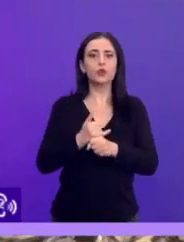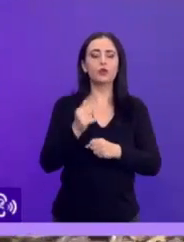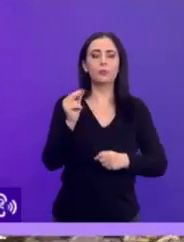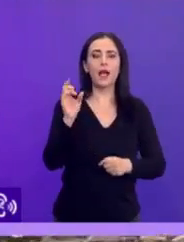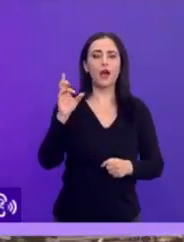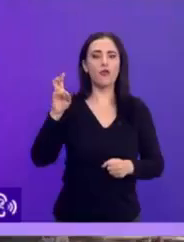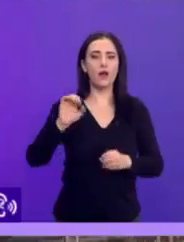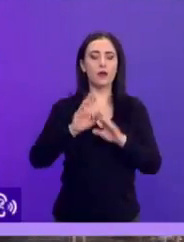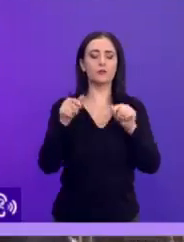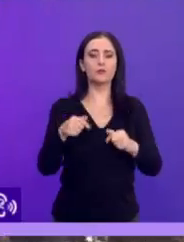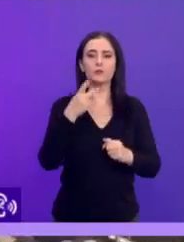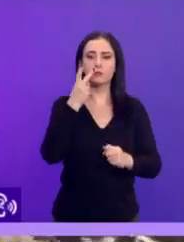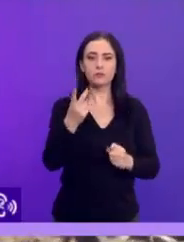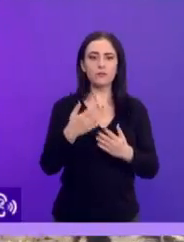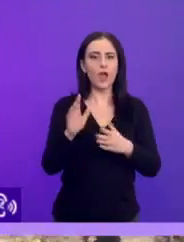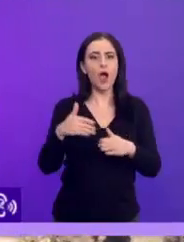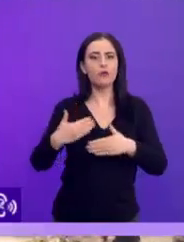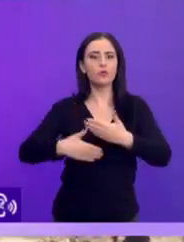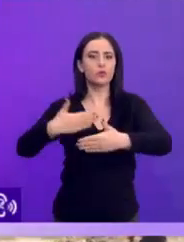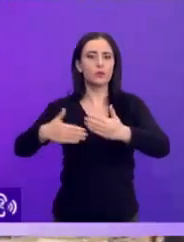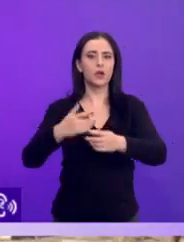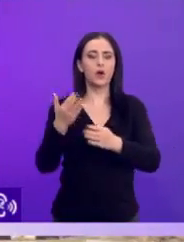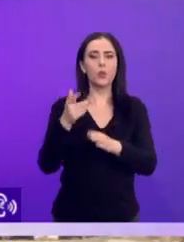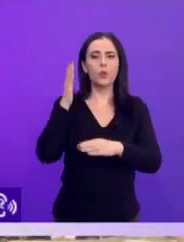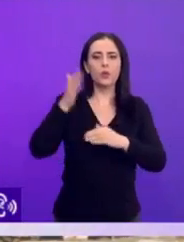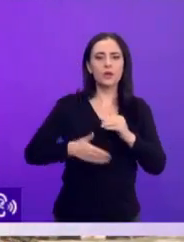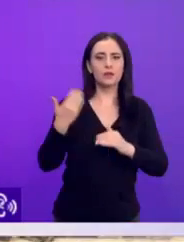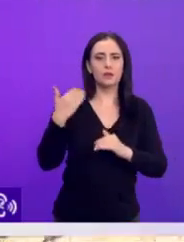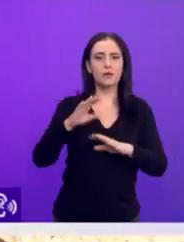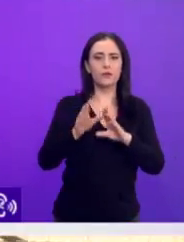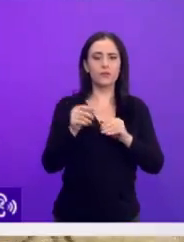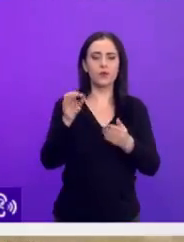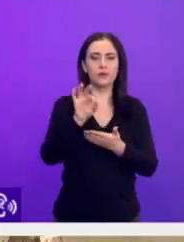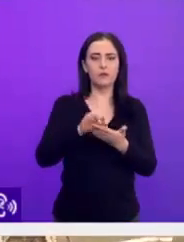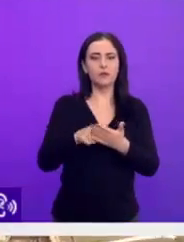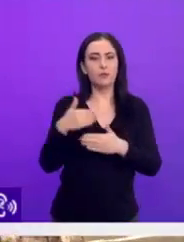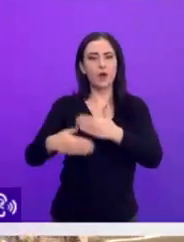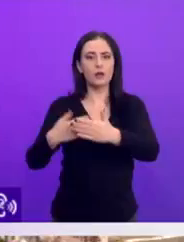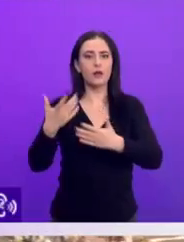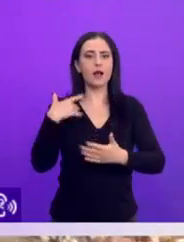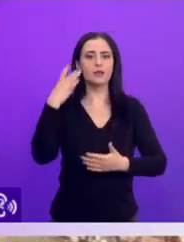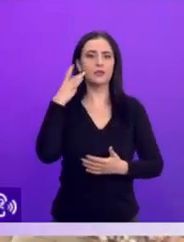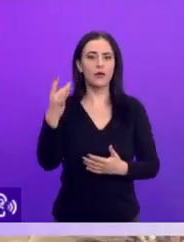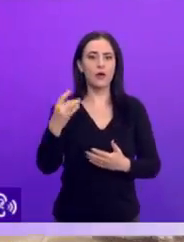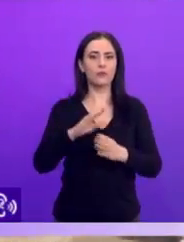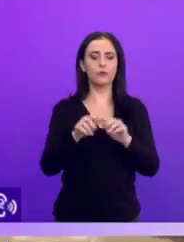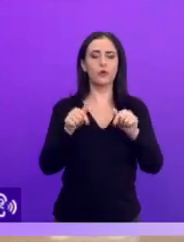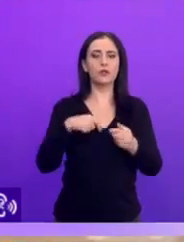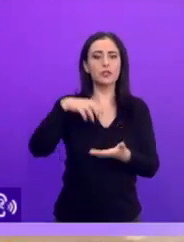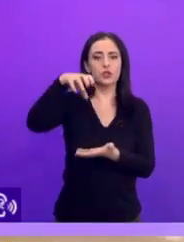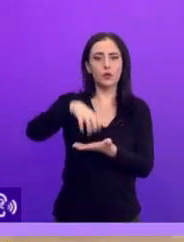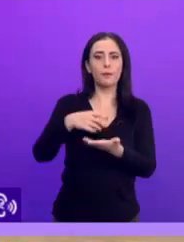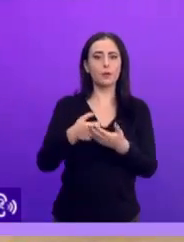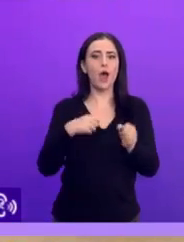măsuri și va demara în curând procesul astfel încât să meargă la toate pensiunile din zonă să se